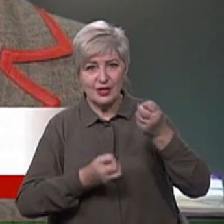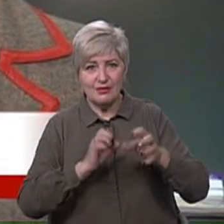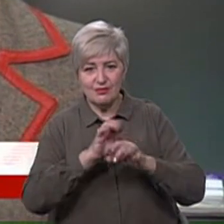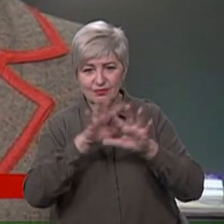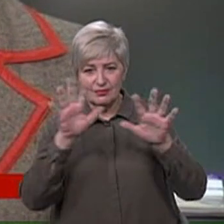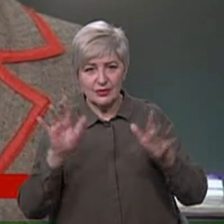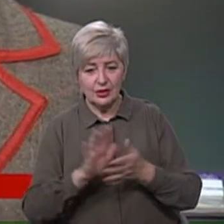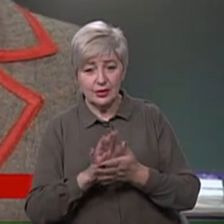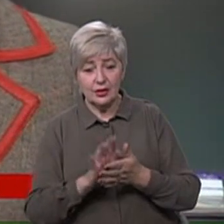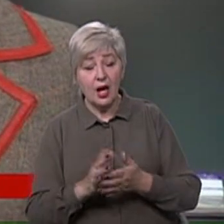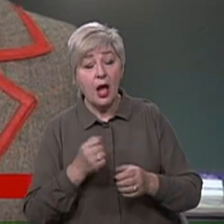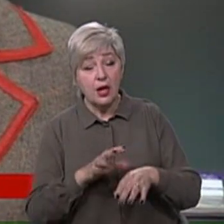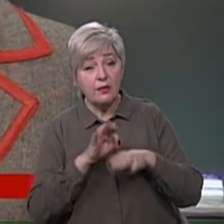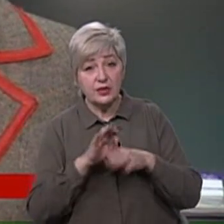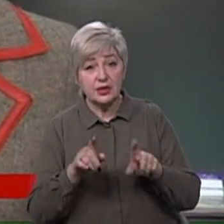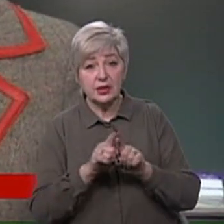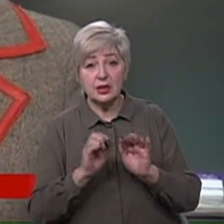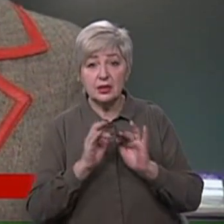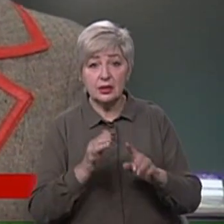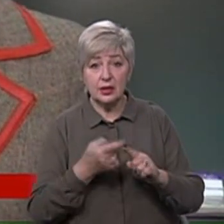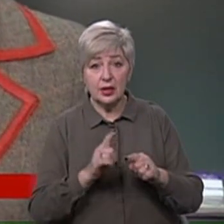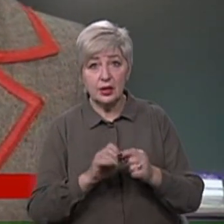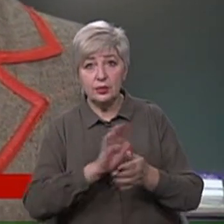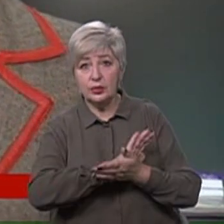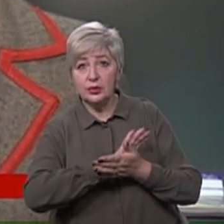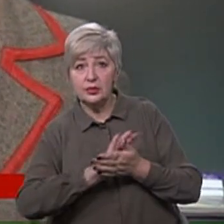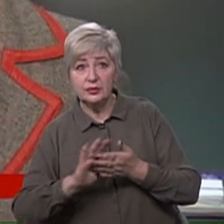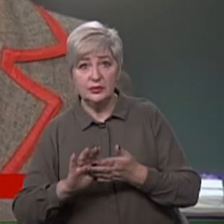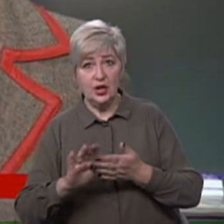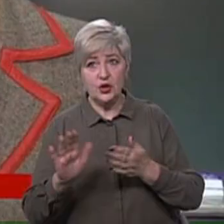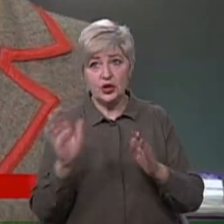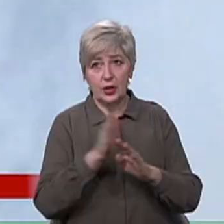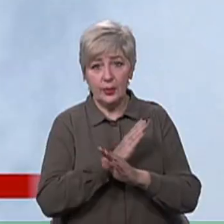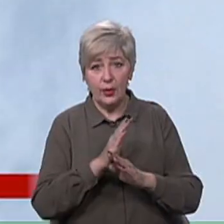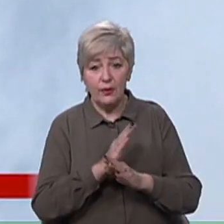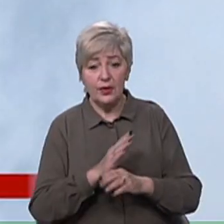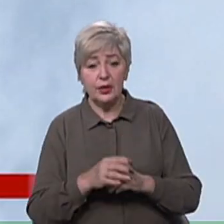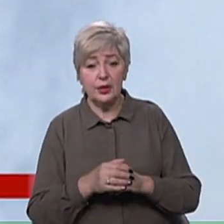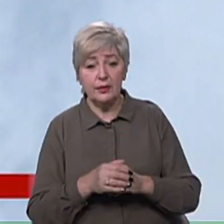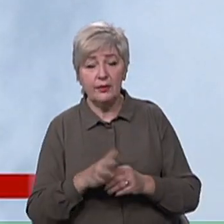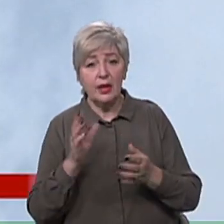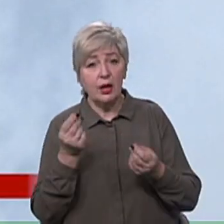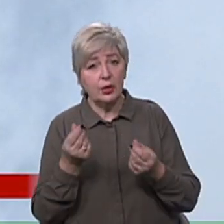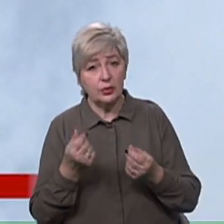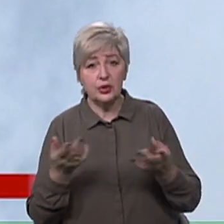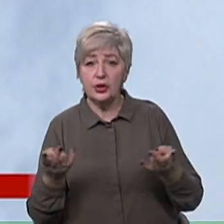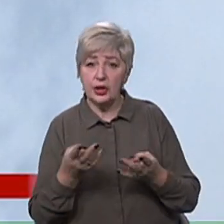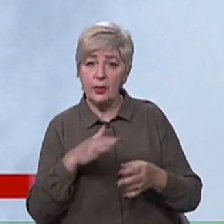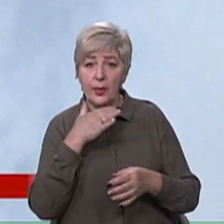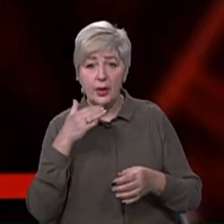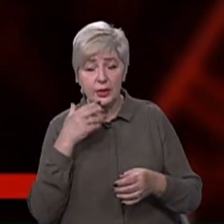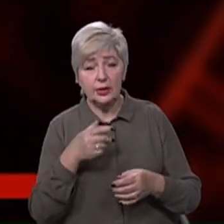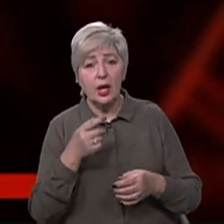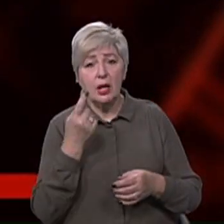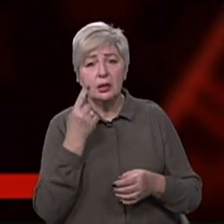такі екологічні заходи, які будуть нівелювати от той СО2, який виділяється. Грошей треба багато – трильйон